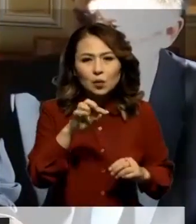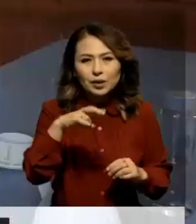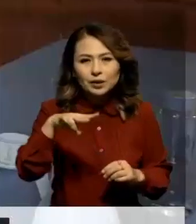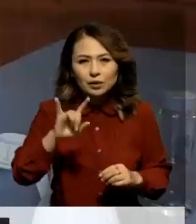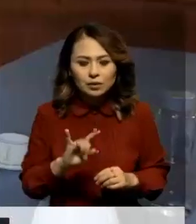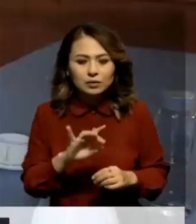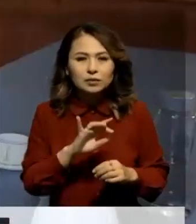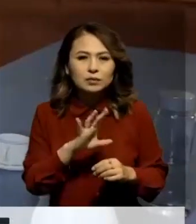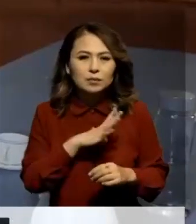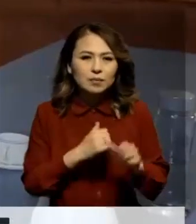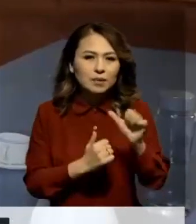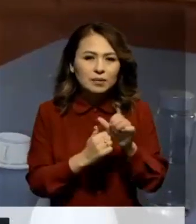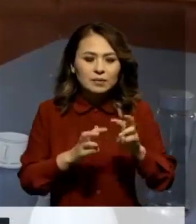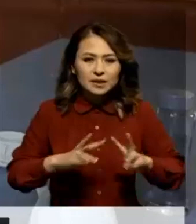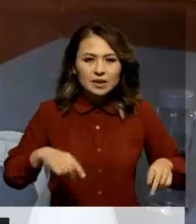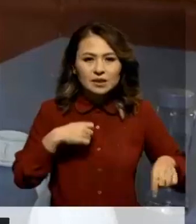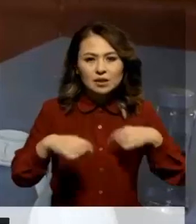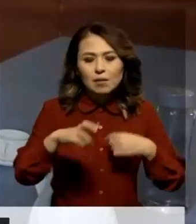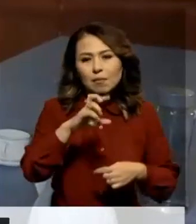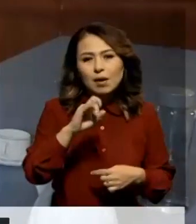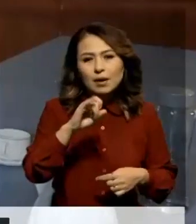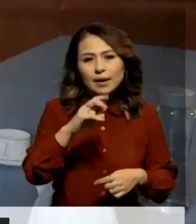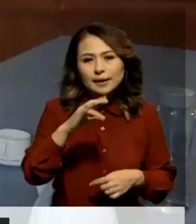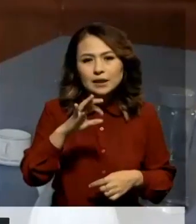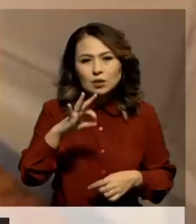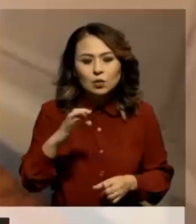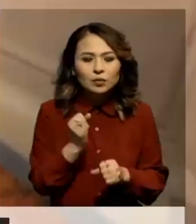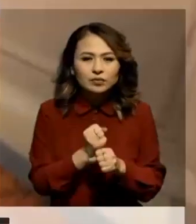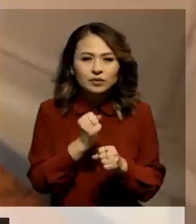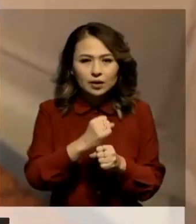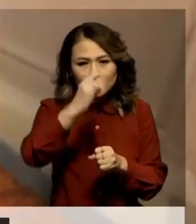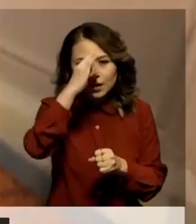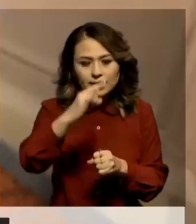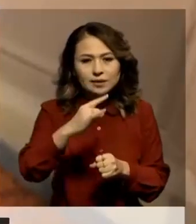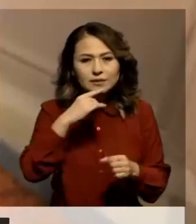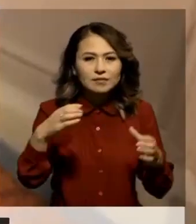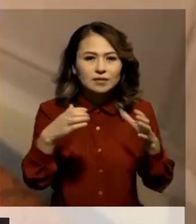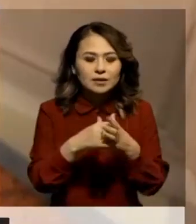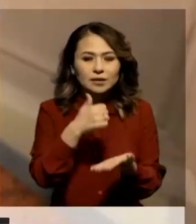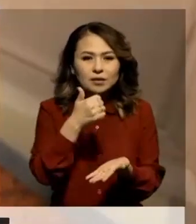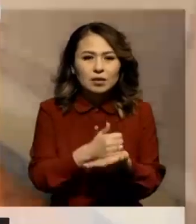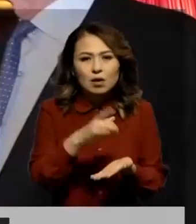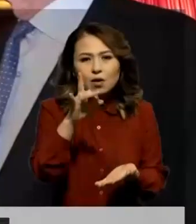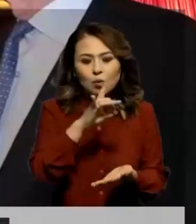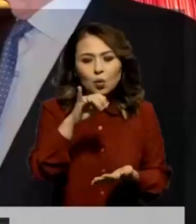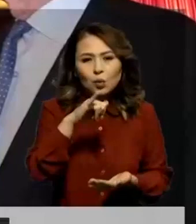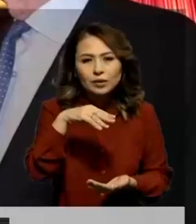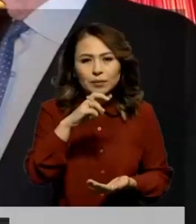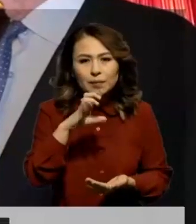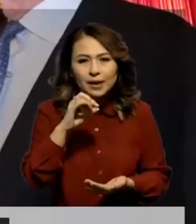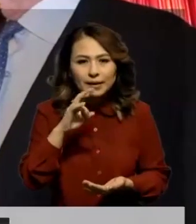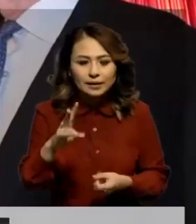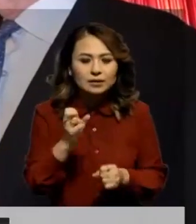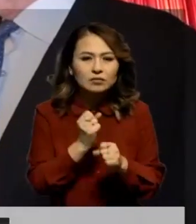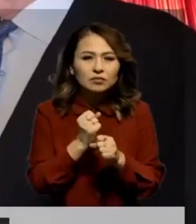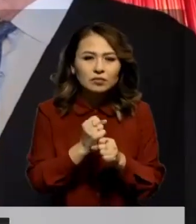Ұлыбритания премьер-министрінің сауда өкілі баронесса Эмма Николсон мен Қазақ-британ қауымдастығының төрағасы Руперт Гудман мен және